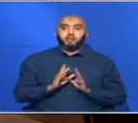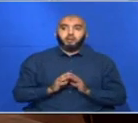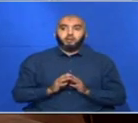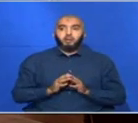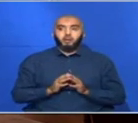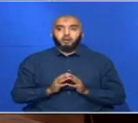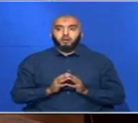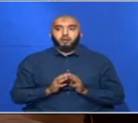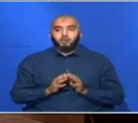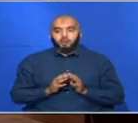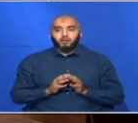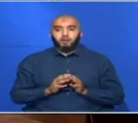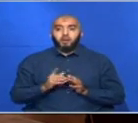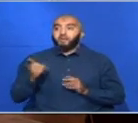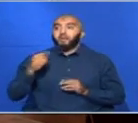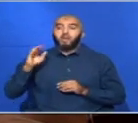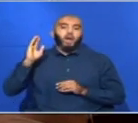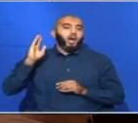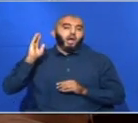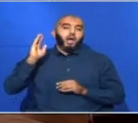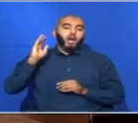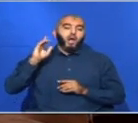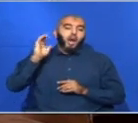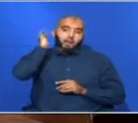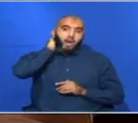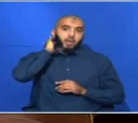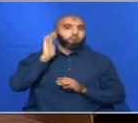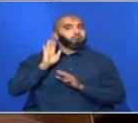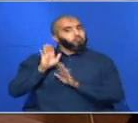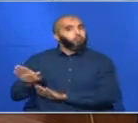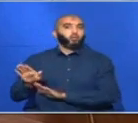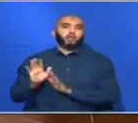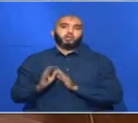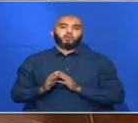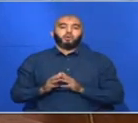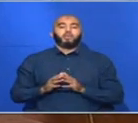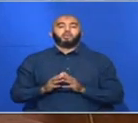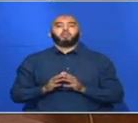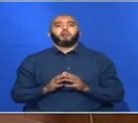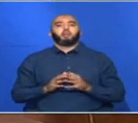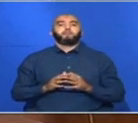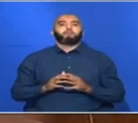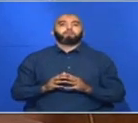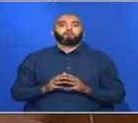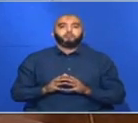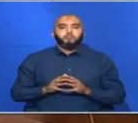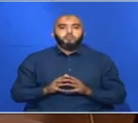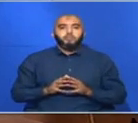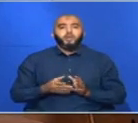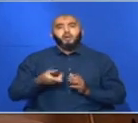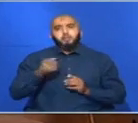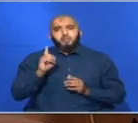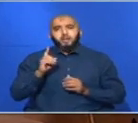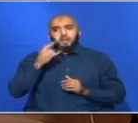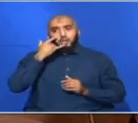الينا الشك في انه قد يعني تزوه به عينه ذات اليمين او ذات الشمال لكن مع